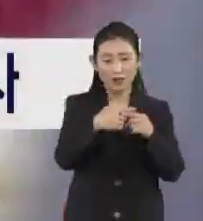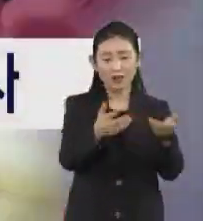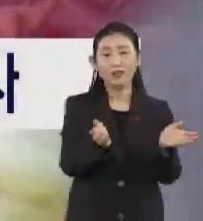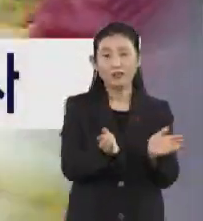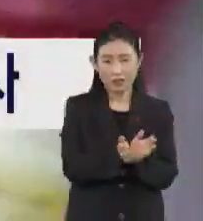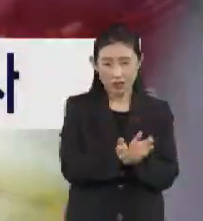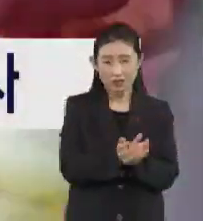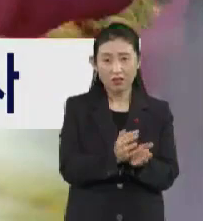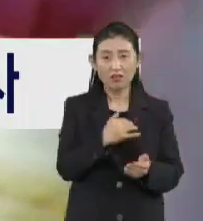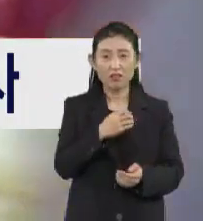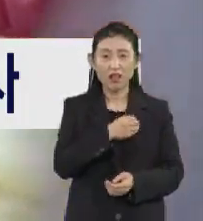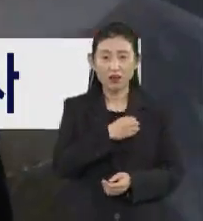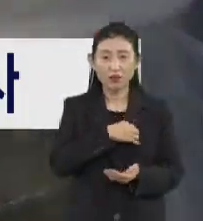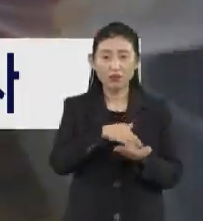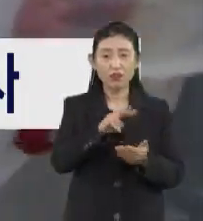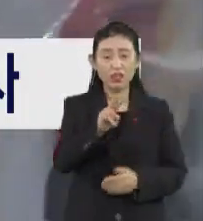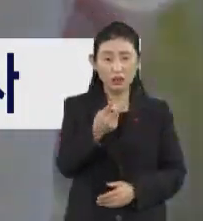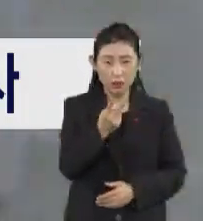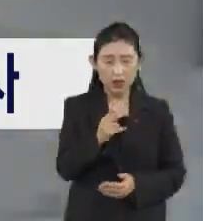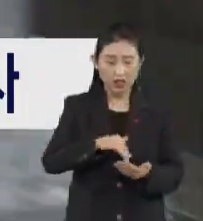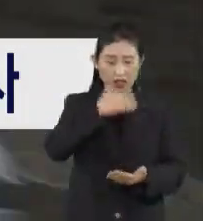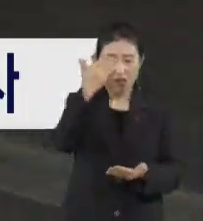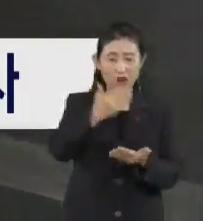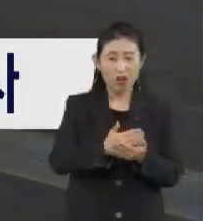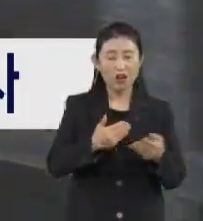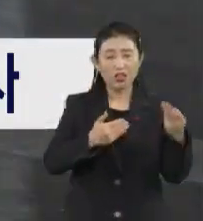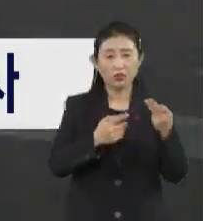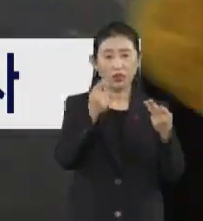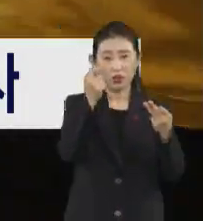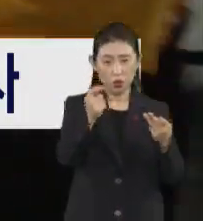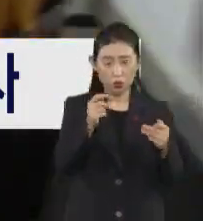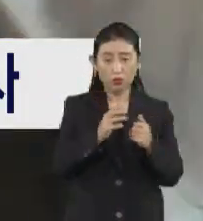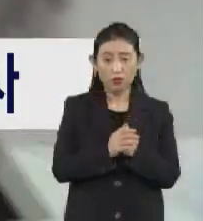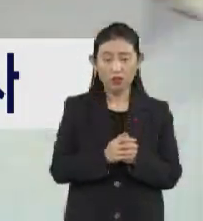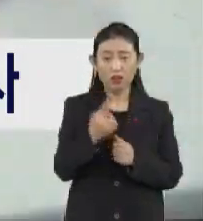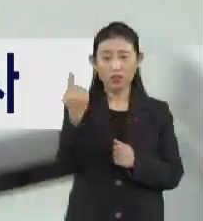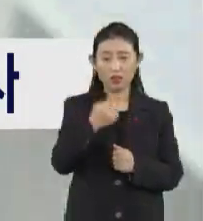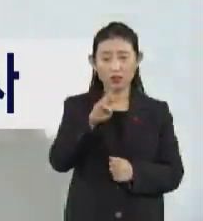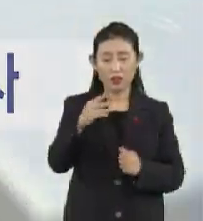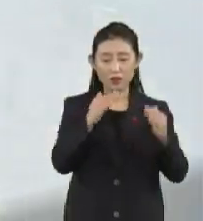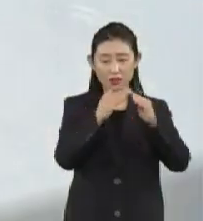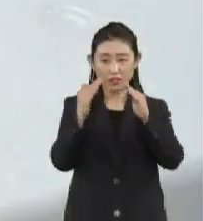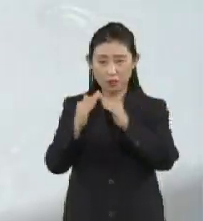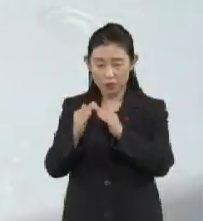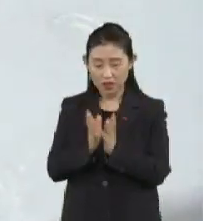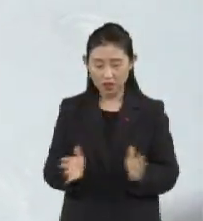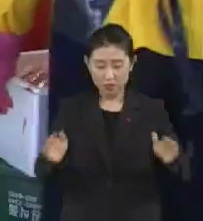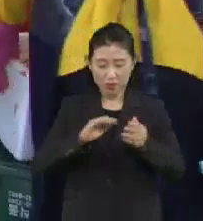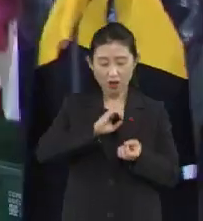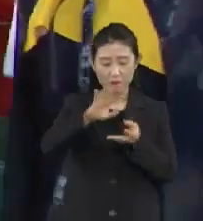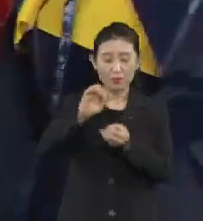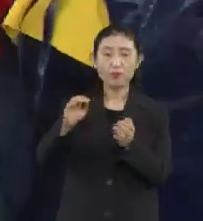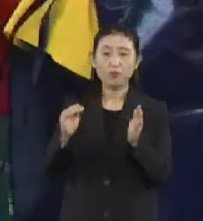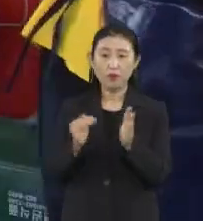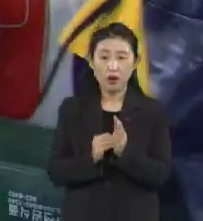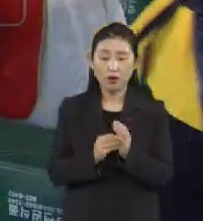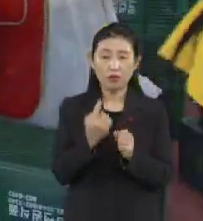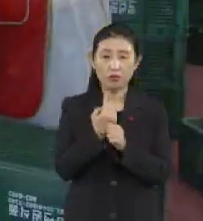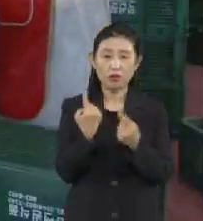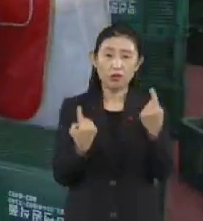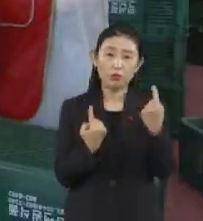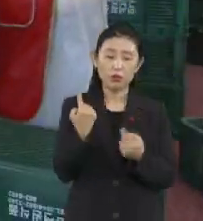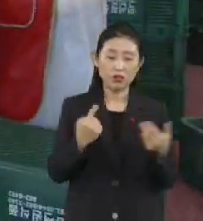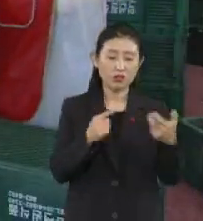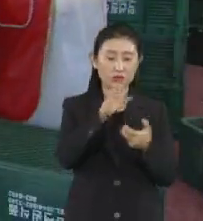갖고 13톤의 김치를 버무려 1,300가구에 10kg씩 전달했습니다. 지난해보다 배추값이 70%